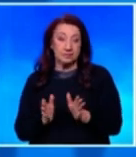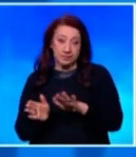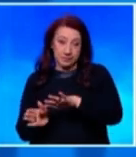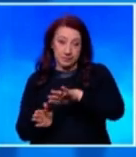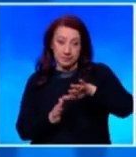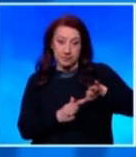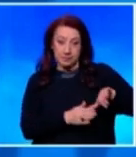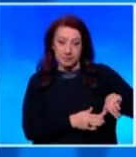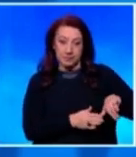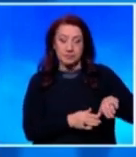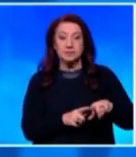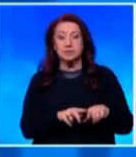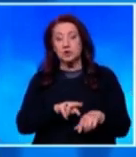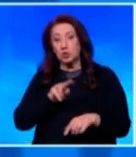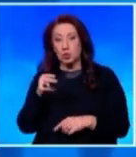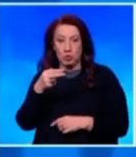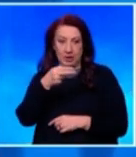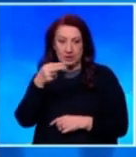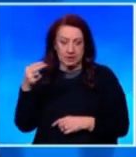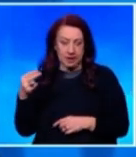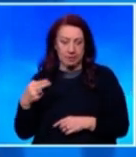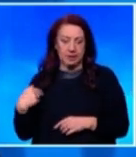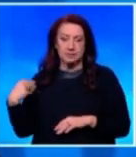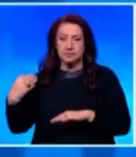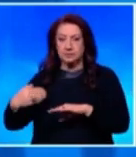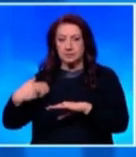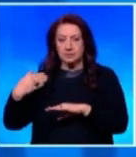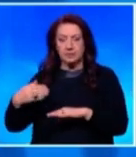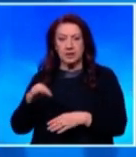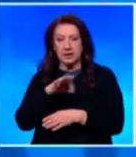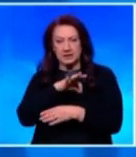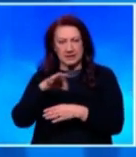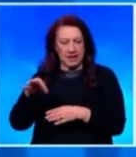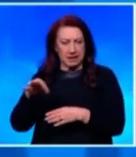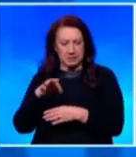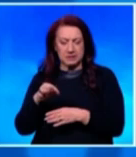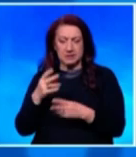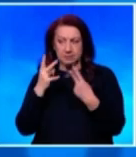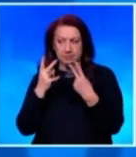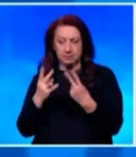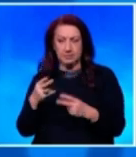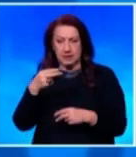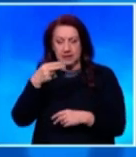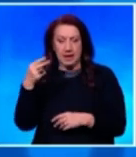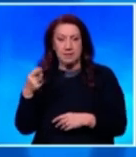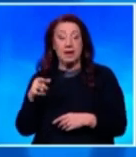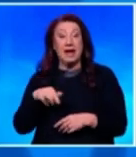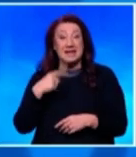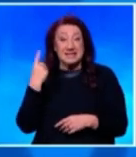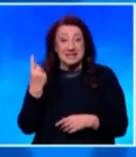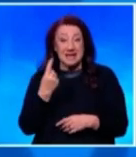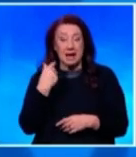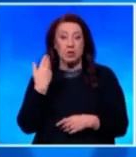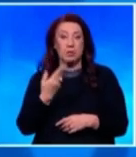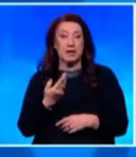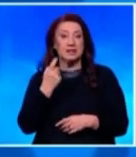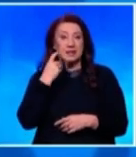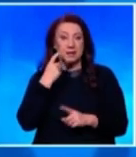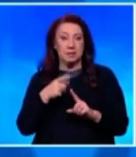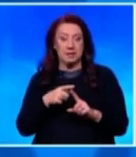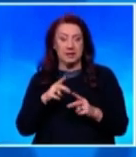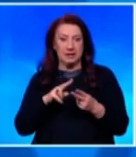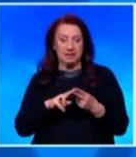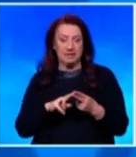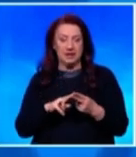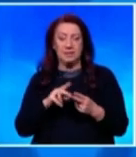която следим от седмици само по btv пребитият секретар на българския културен клуб в охрид християн